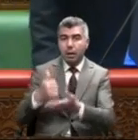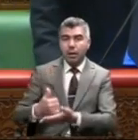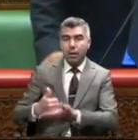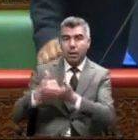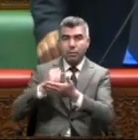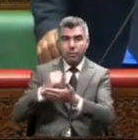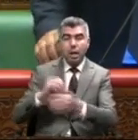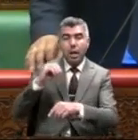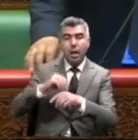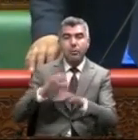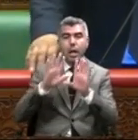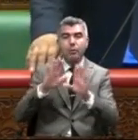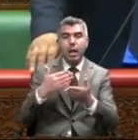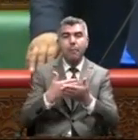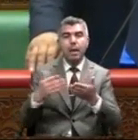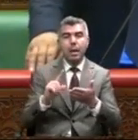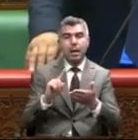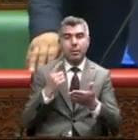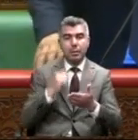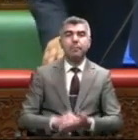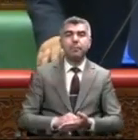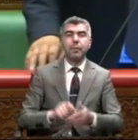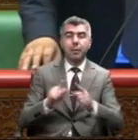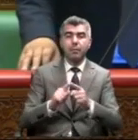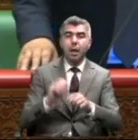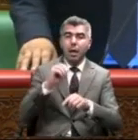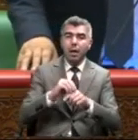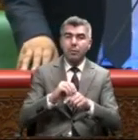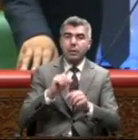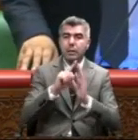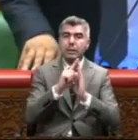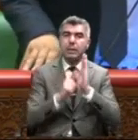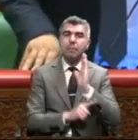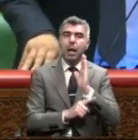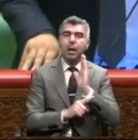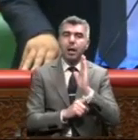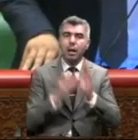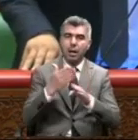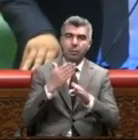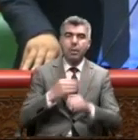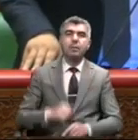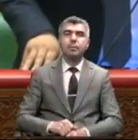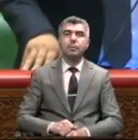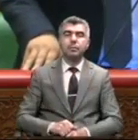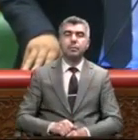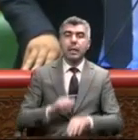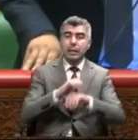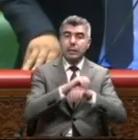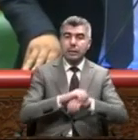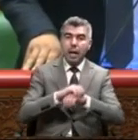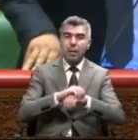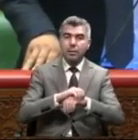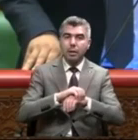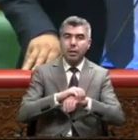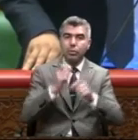وكذا عشرات المليار درهم التي تم طلبها الاسبوع الماضي اننا في الاتحاد العام لمقاوله